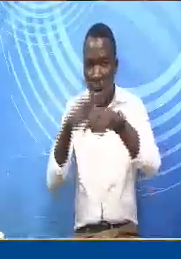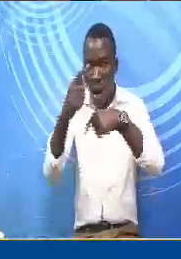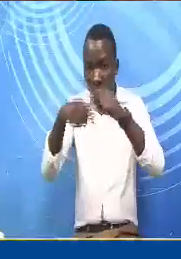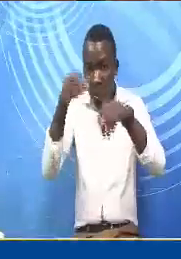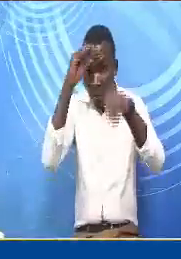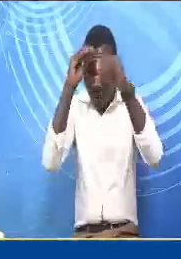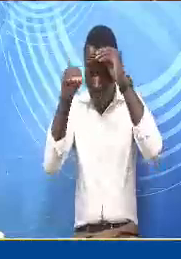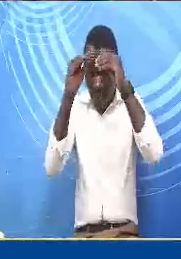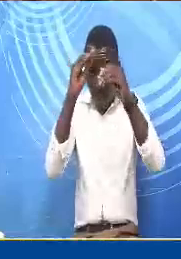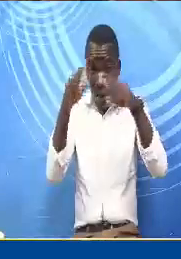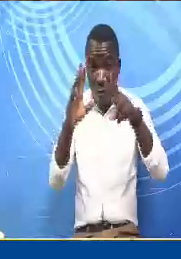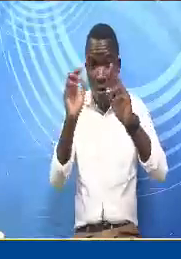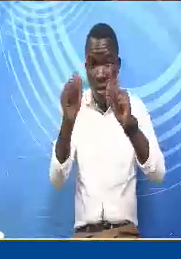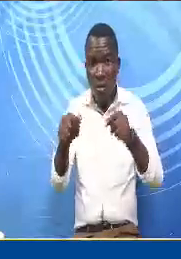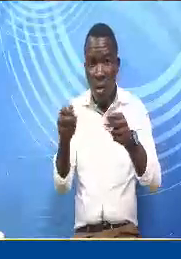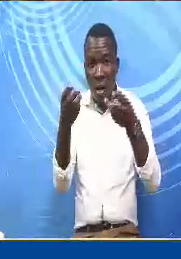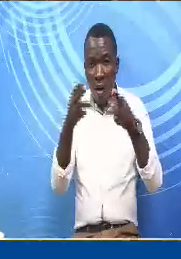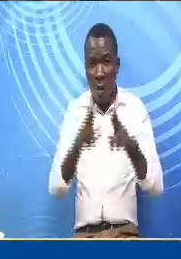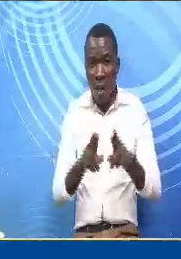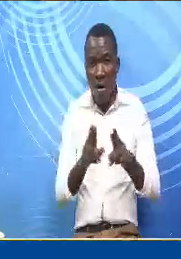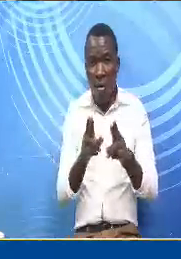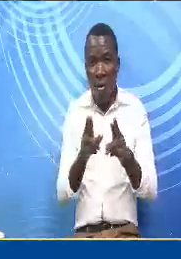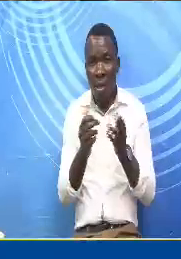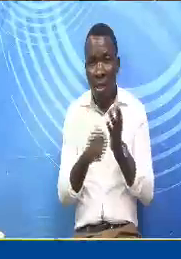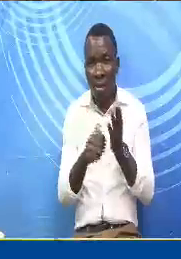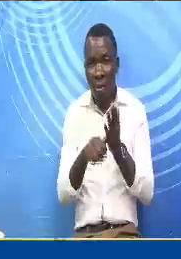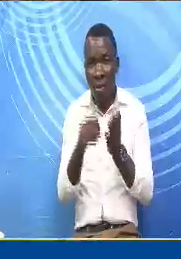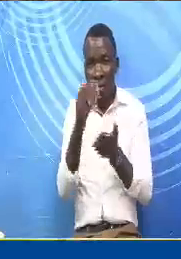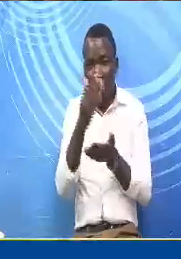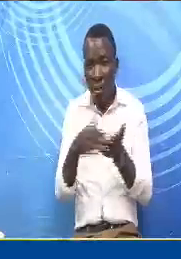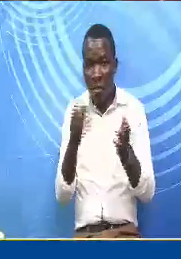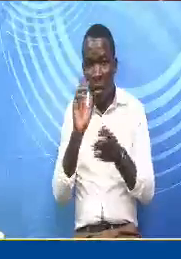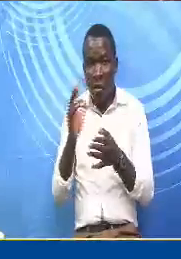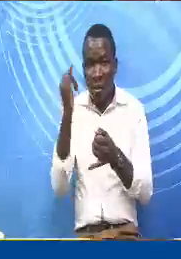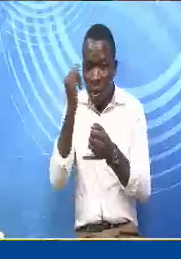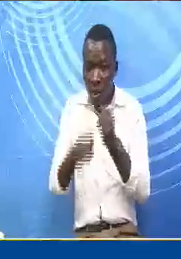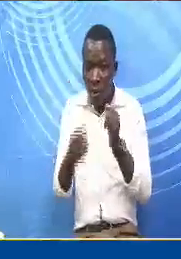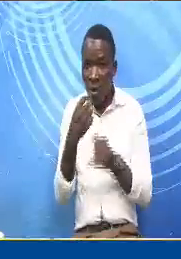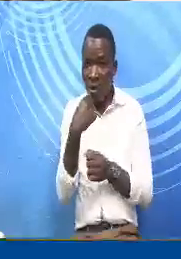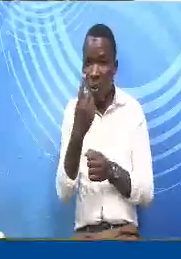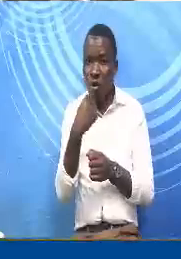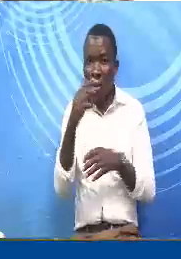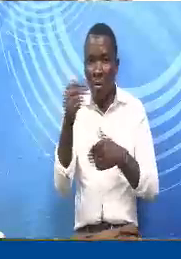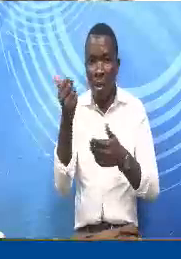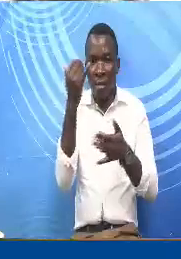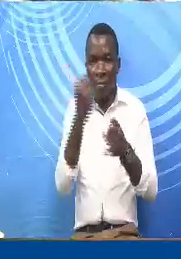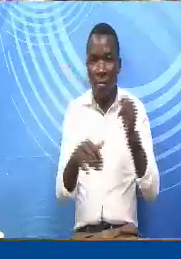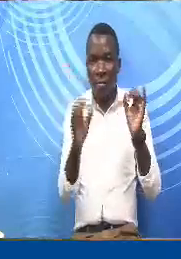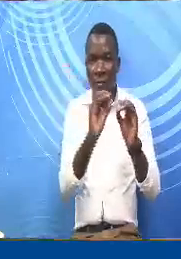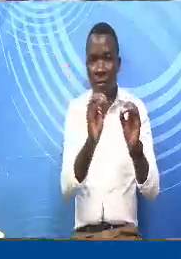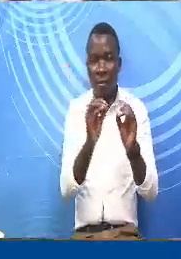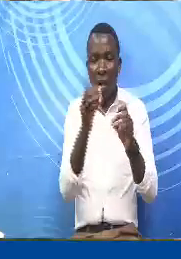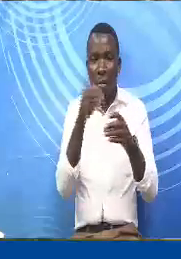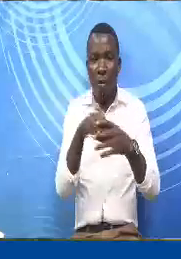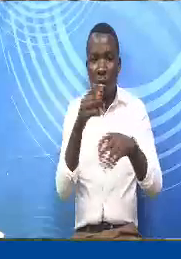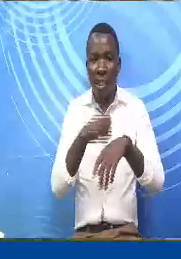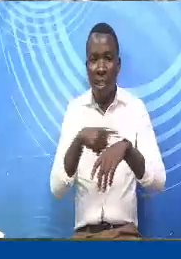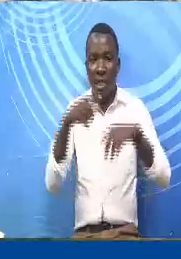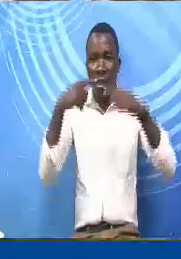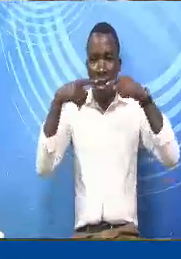buryo hashobora kuza ingaruka zo gusanga abamwe barashoje syllabus abandi batarayisoza. Mu gihe iri tangazo ryavugaga